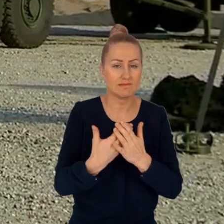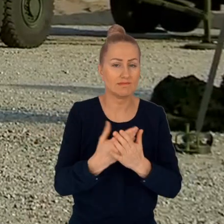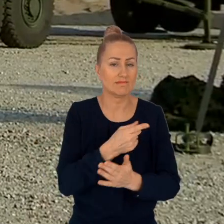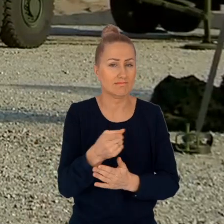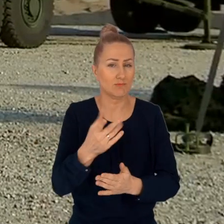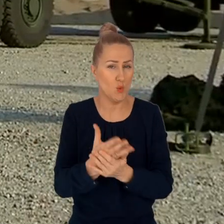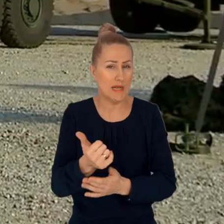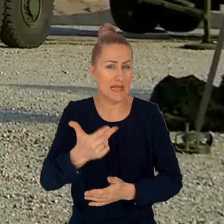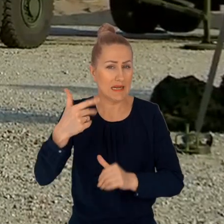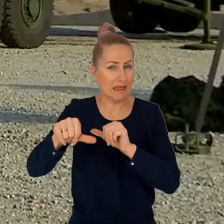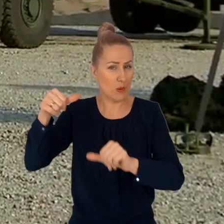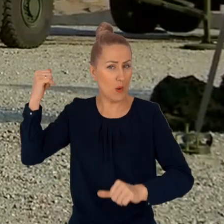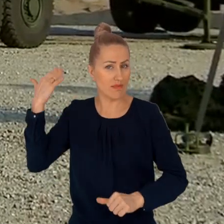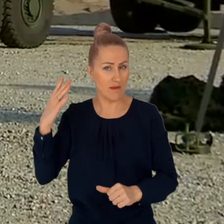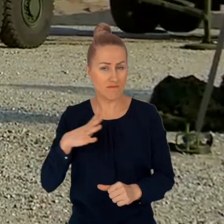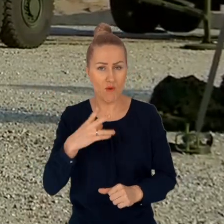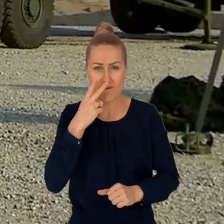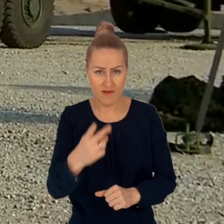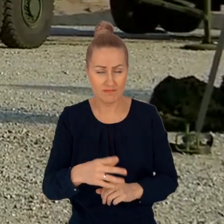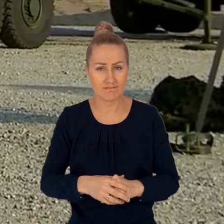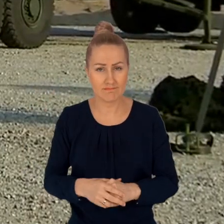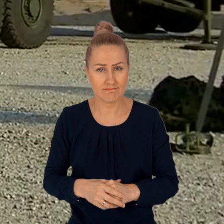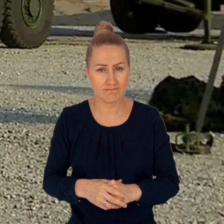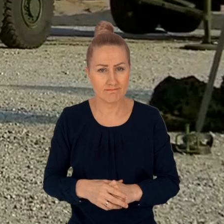kiedy do